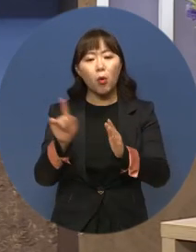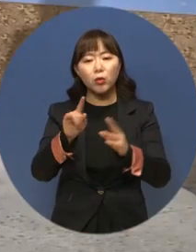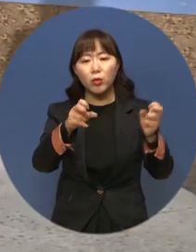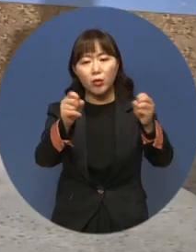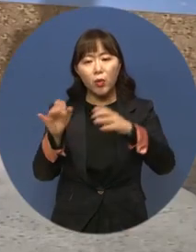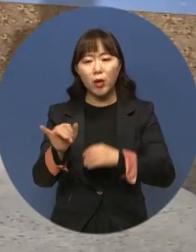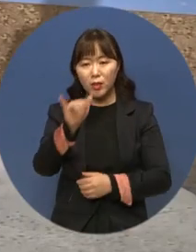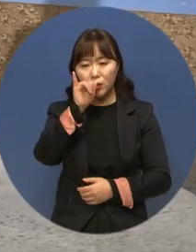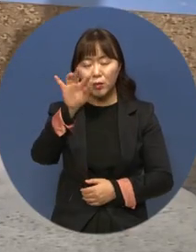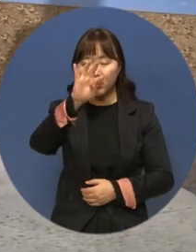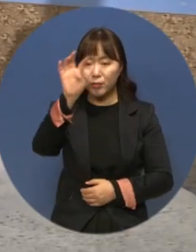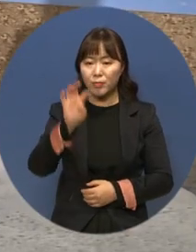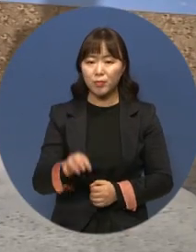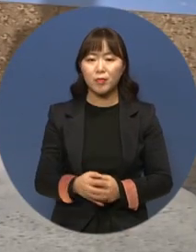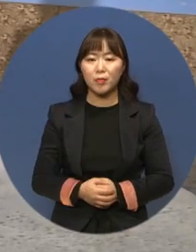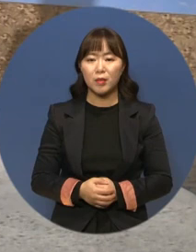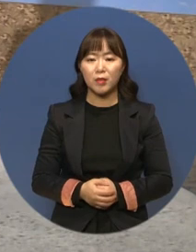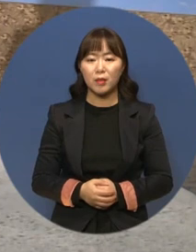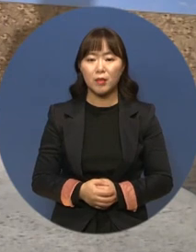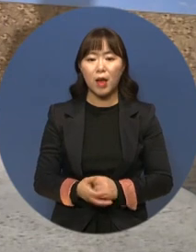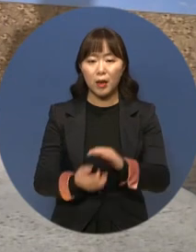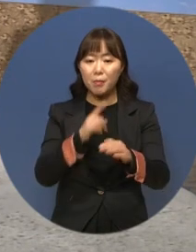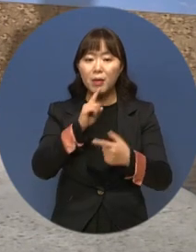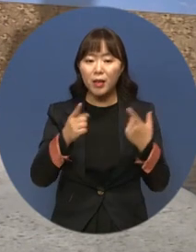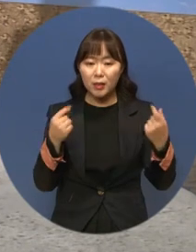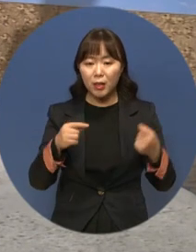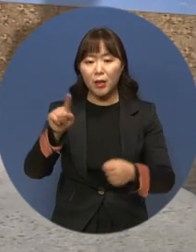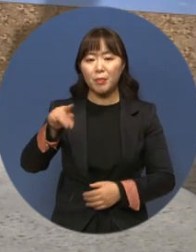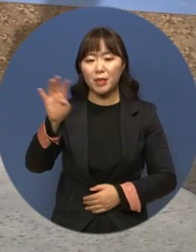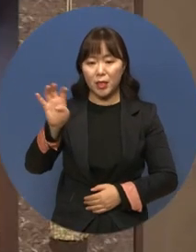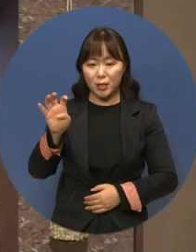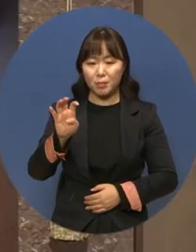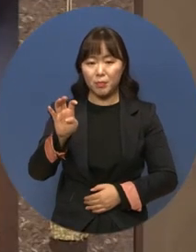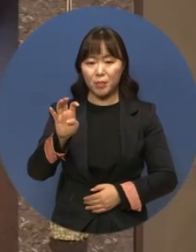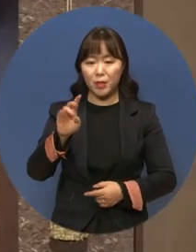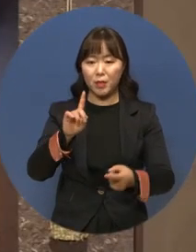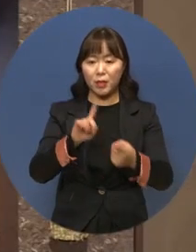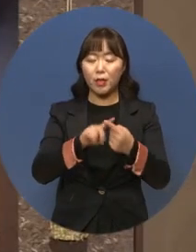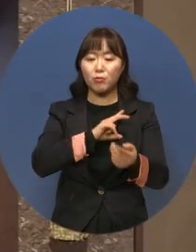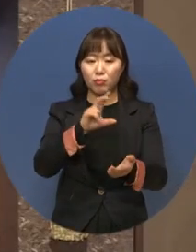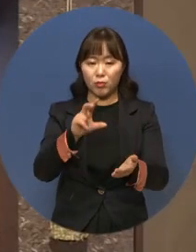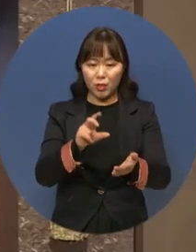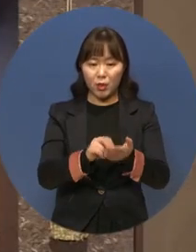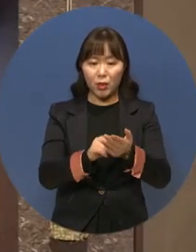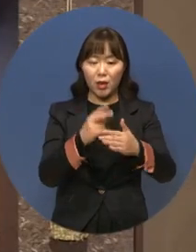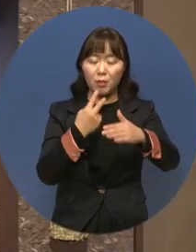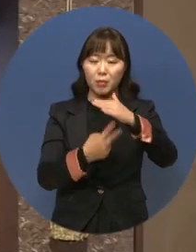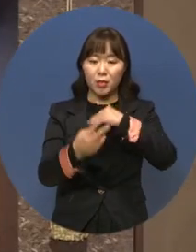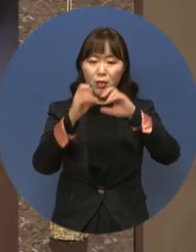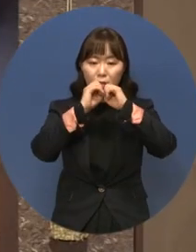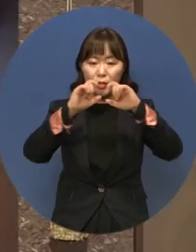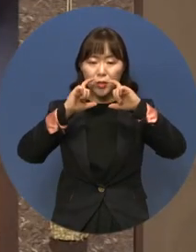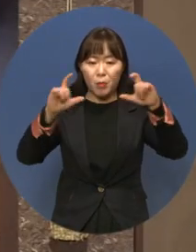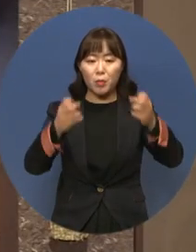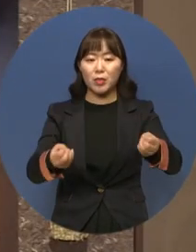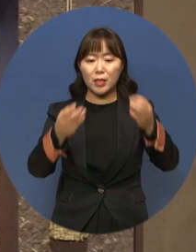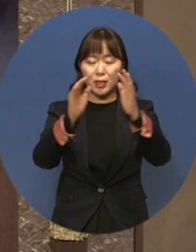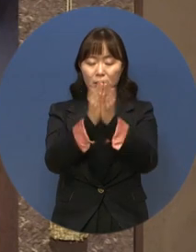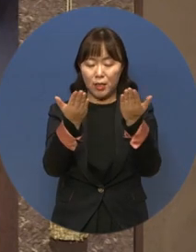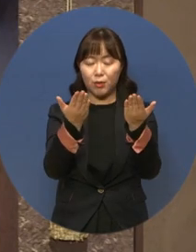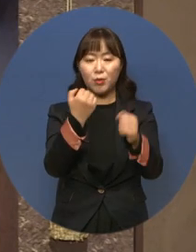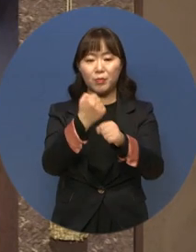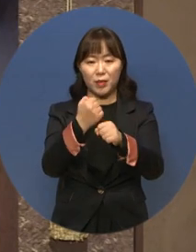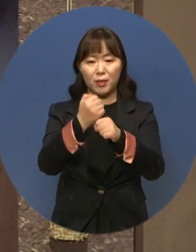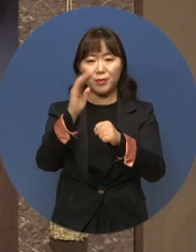오갔나요? 그 제가 말씀드렸던 그 140여 개 꼭지가 네. 이런 비전 선포식 책자로 이렇게 만들어진 거거든요. 아, 네.